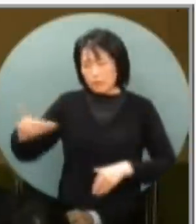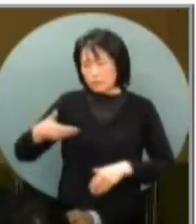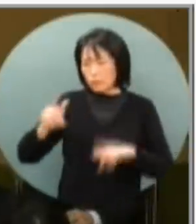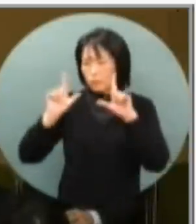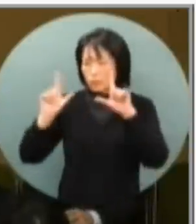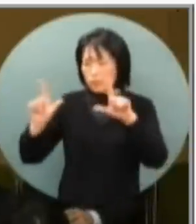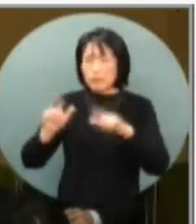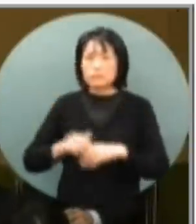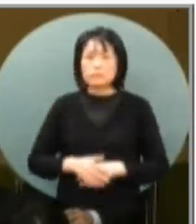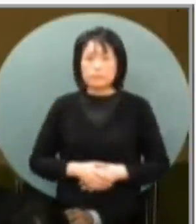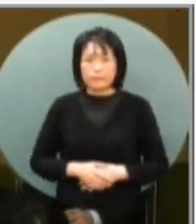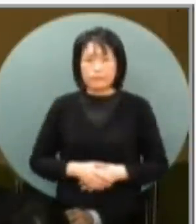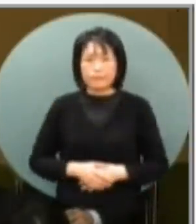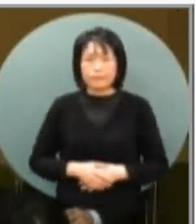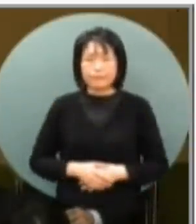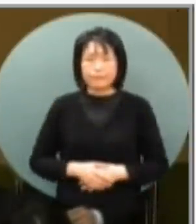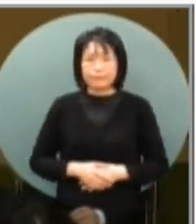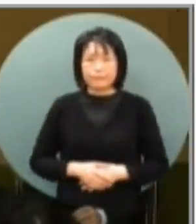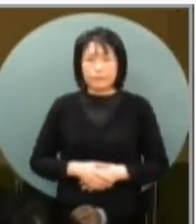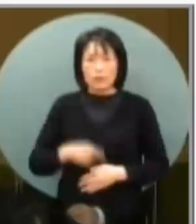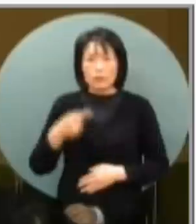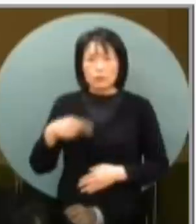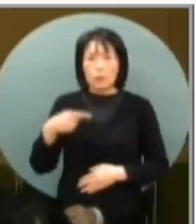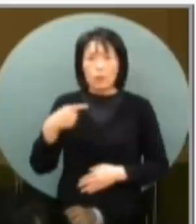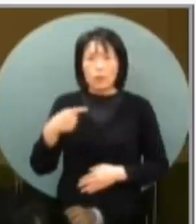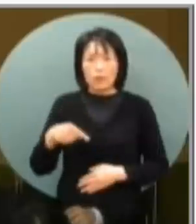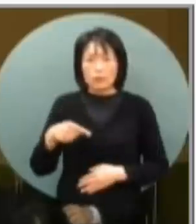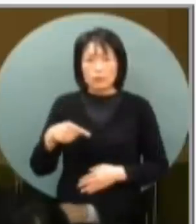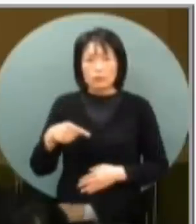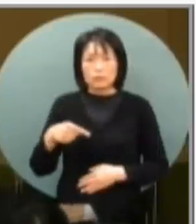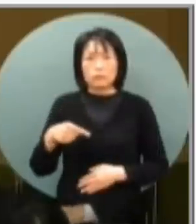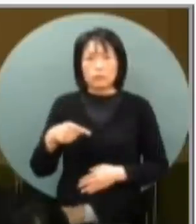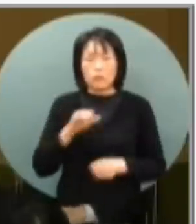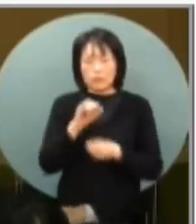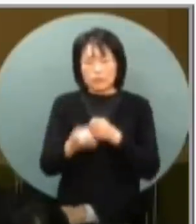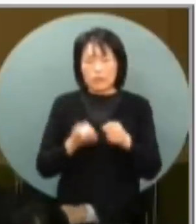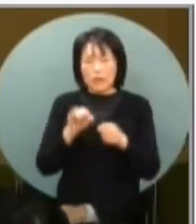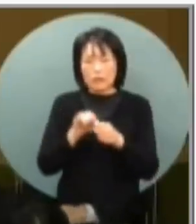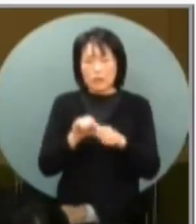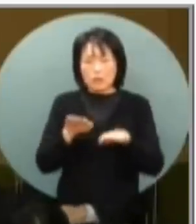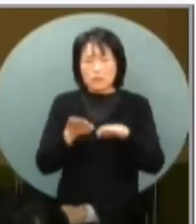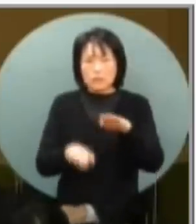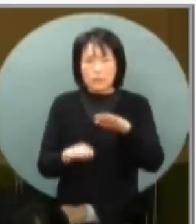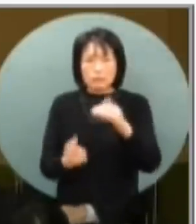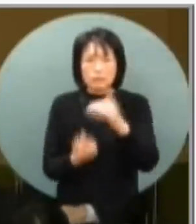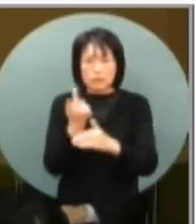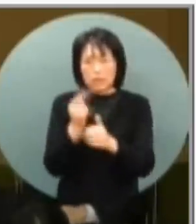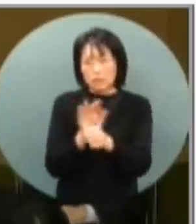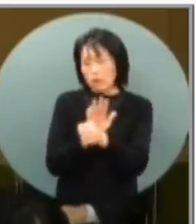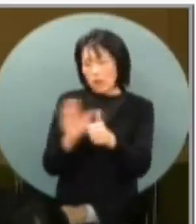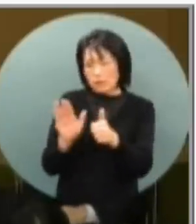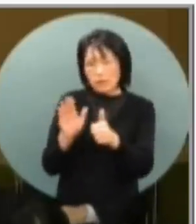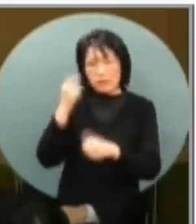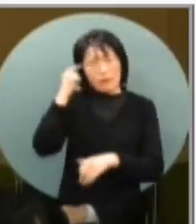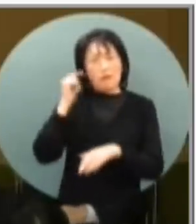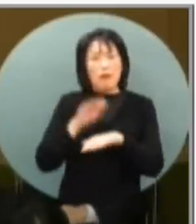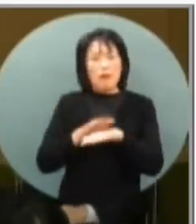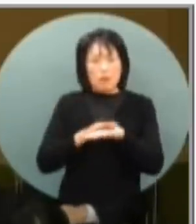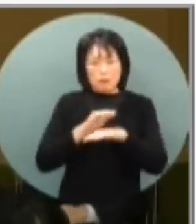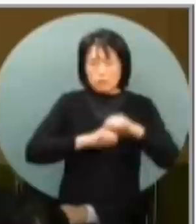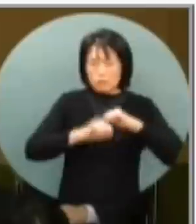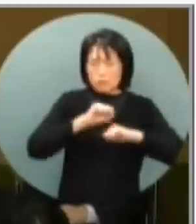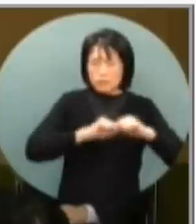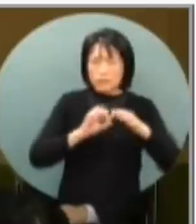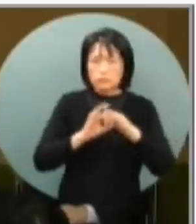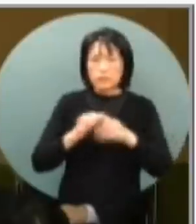し上げます。私の方には教育におきますネット差別事件の 背景の認識と取り組みということでお尋ねが